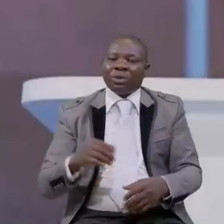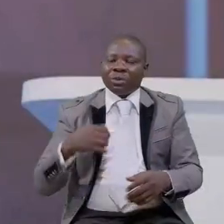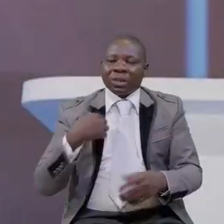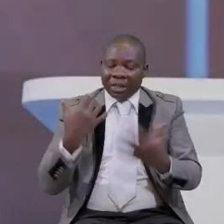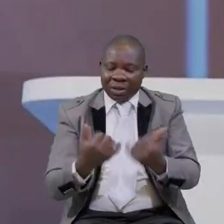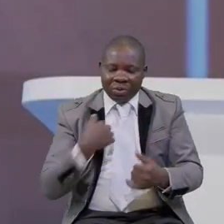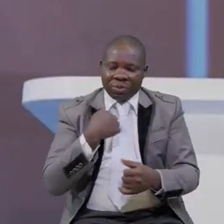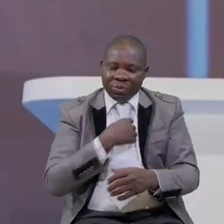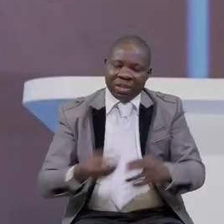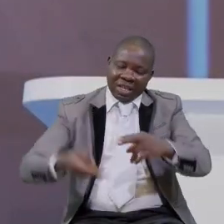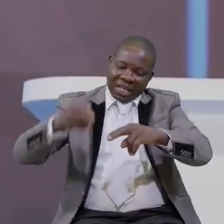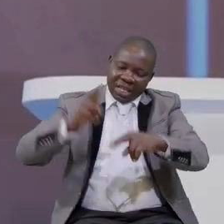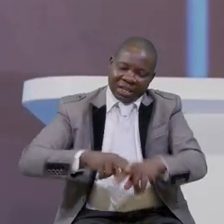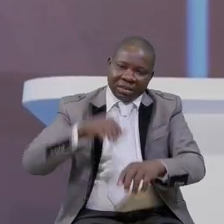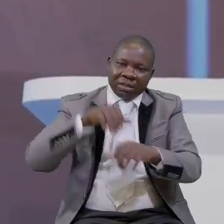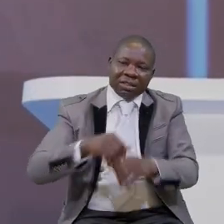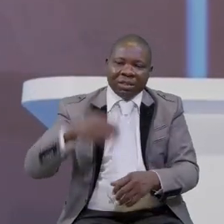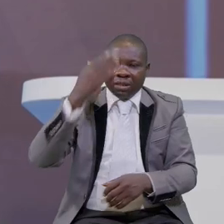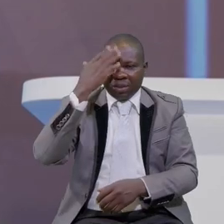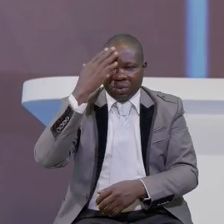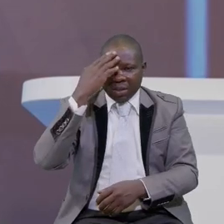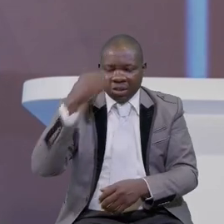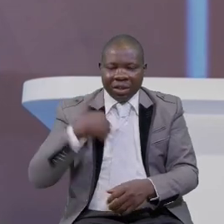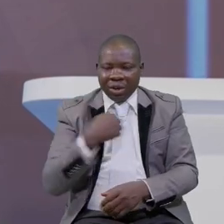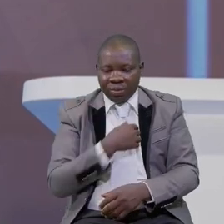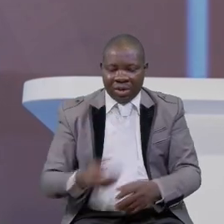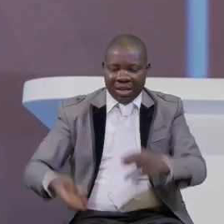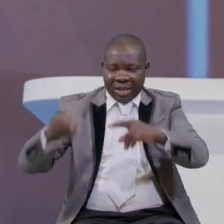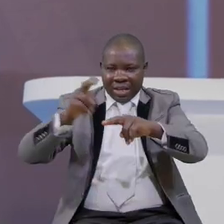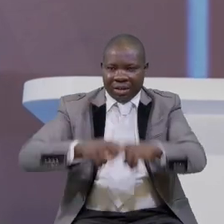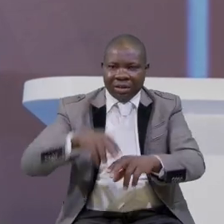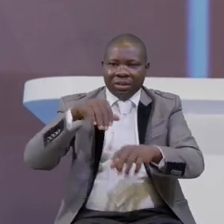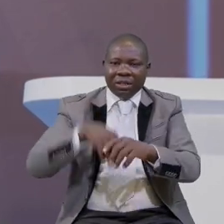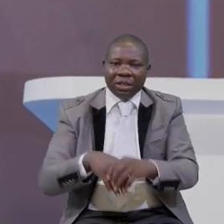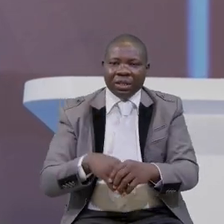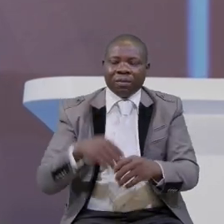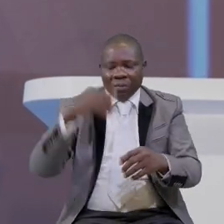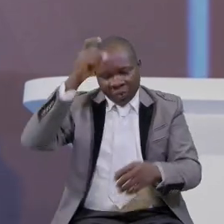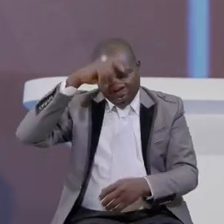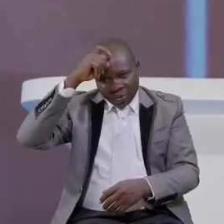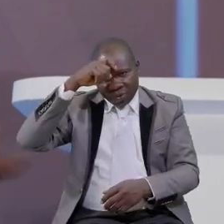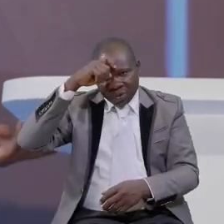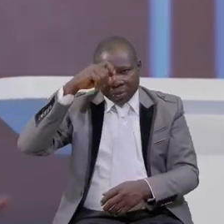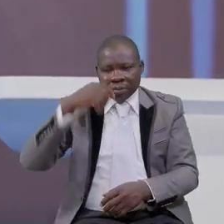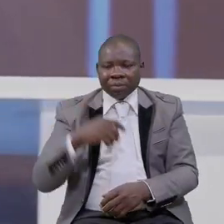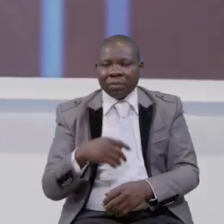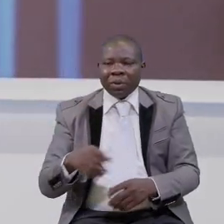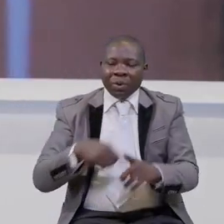La connaissance augmente. La connaissance augmente dans la